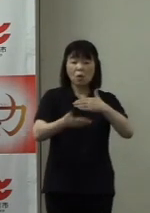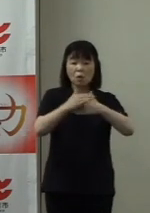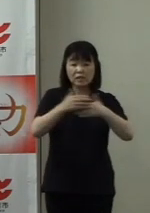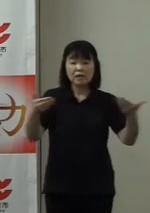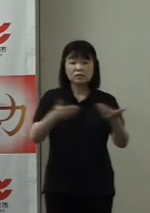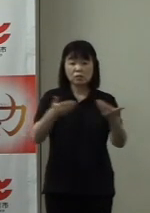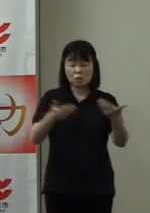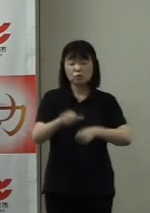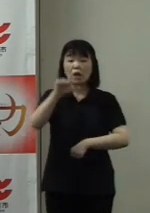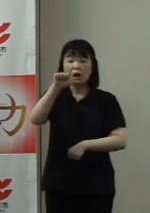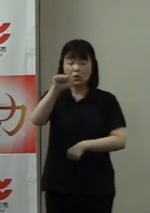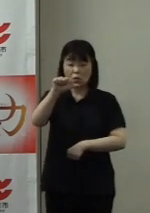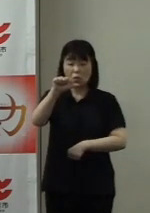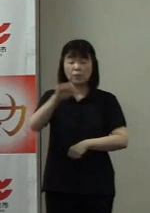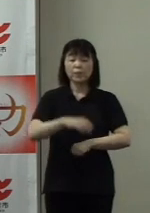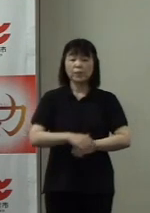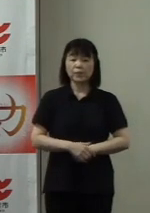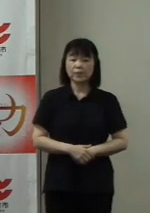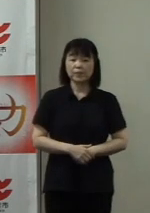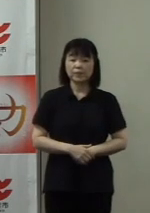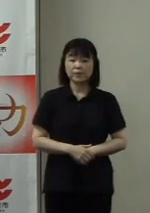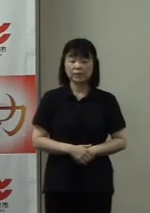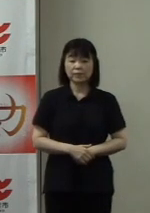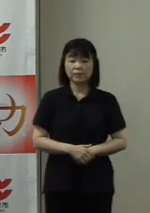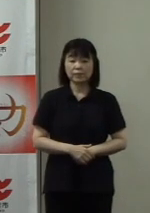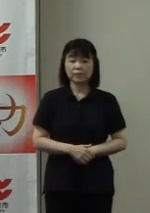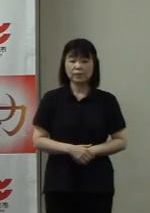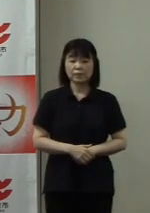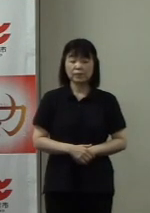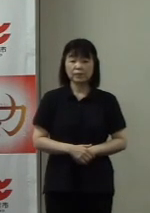は5事業になっておりまして、補正の